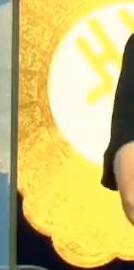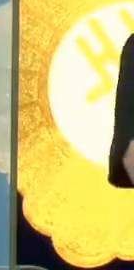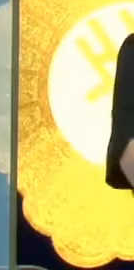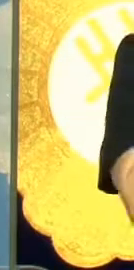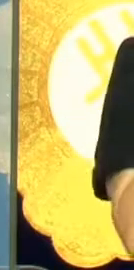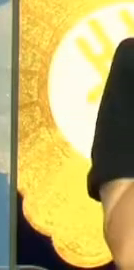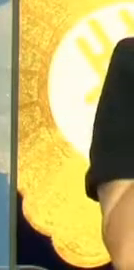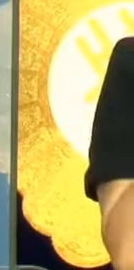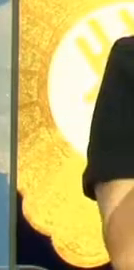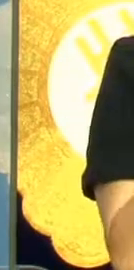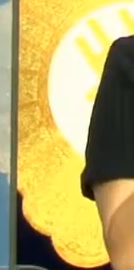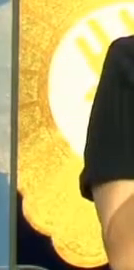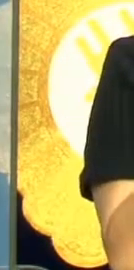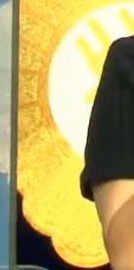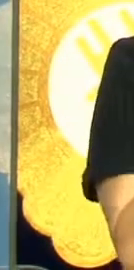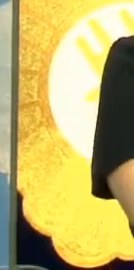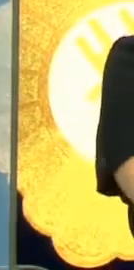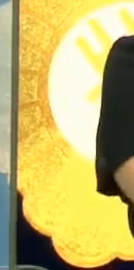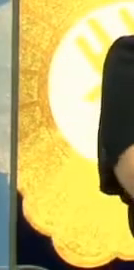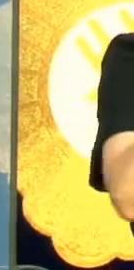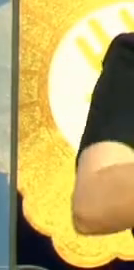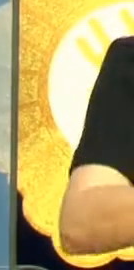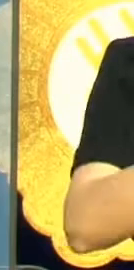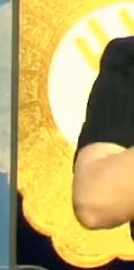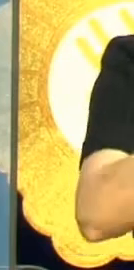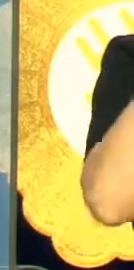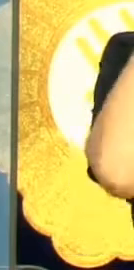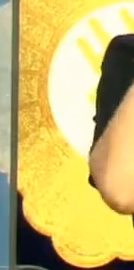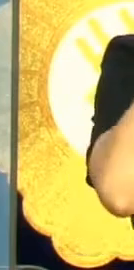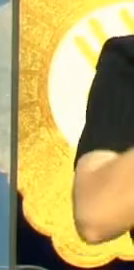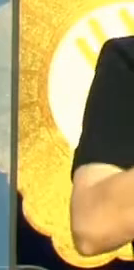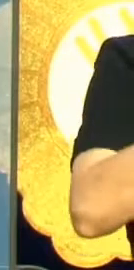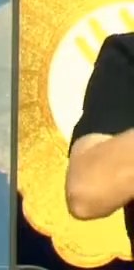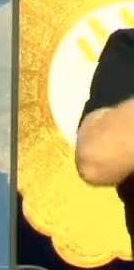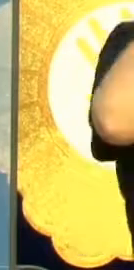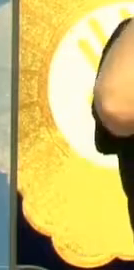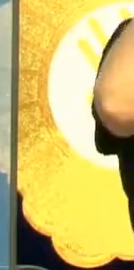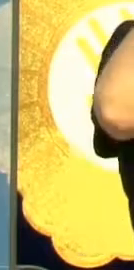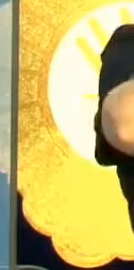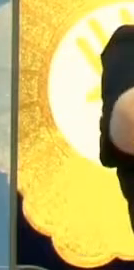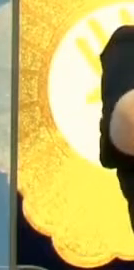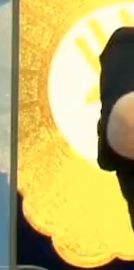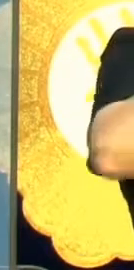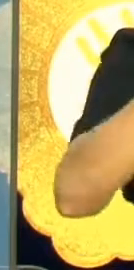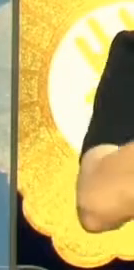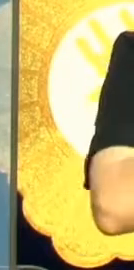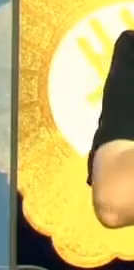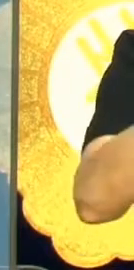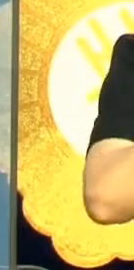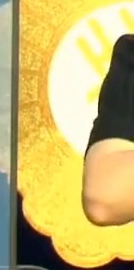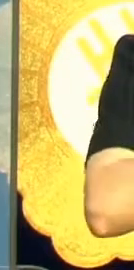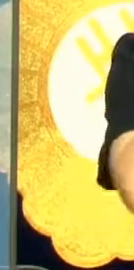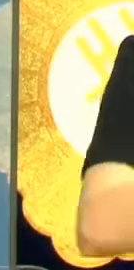있으며 법원의 자리 잡은 편견의 벽은 거대하다는 것을 보여주고